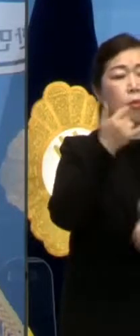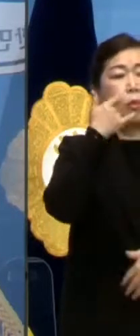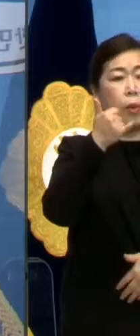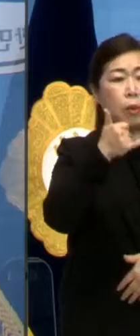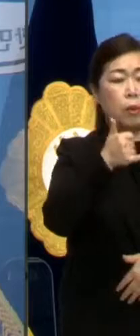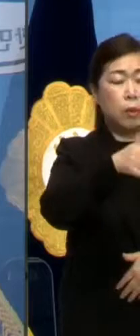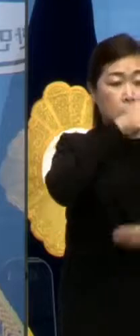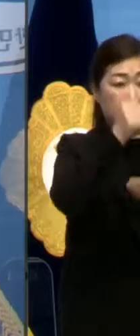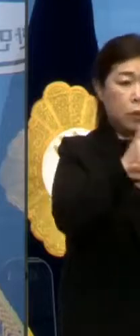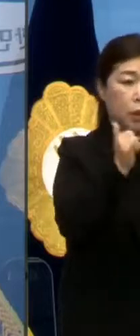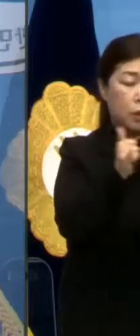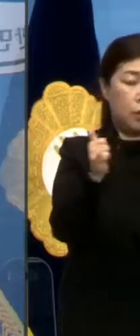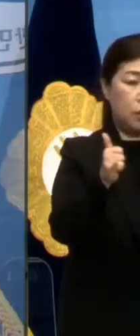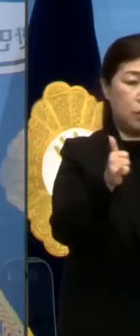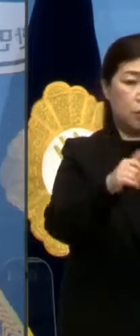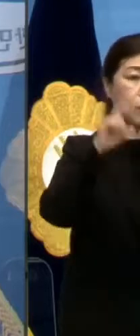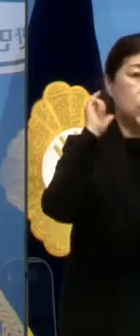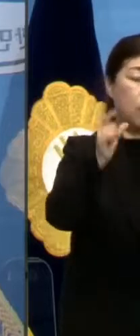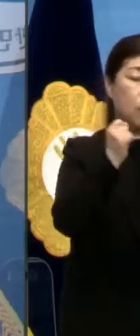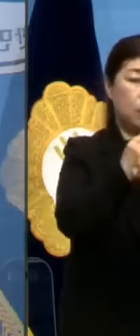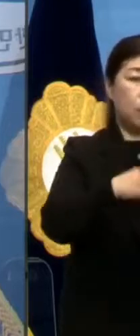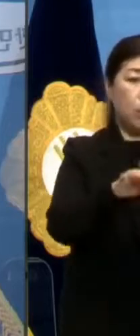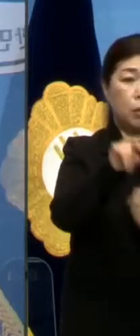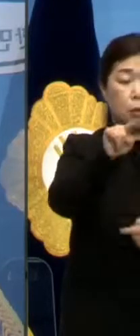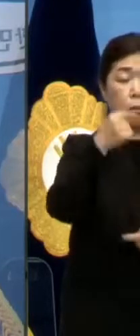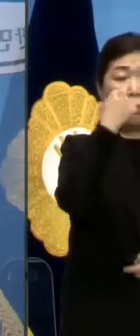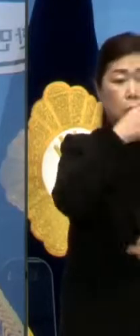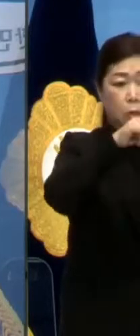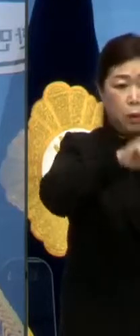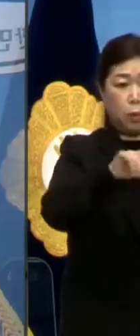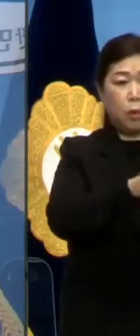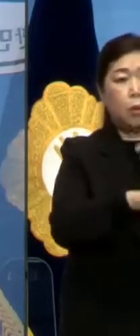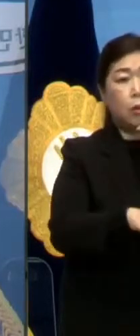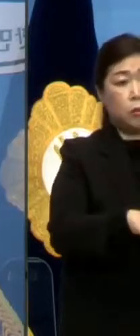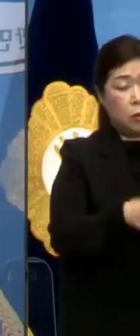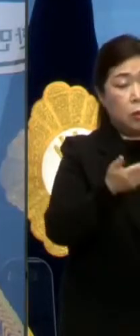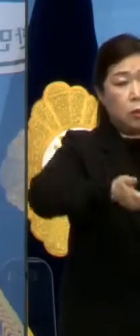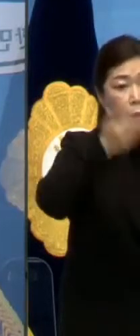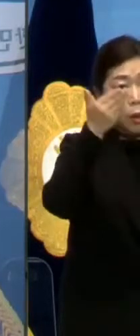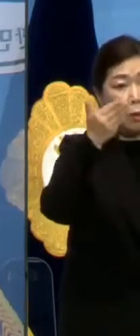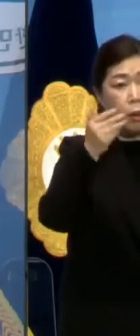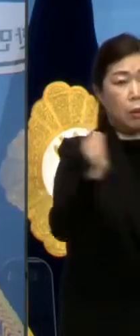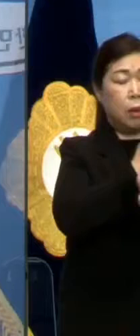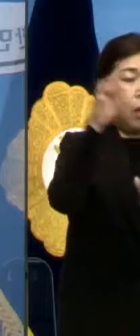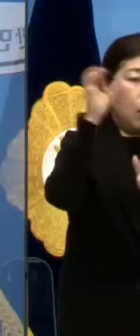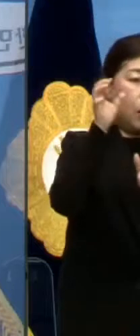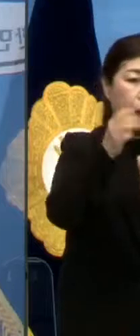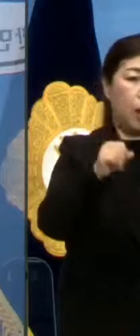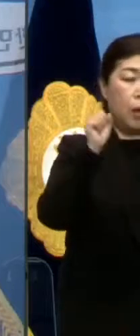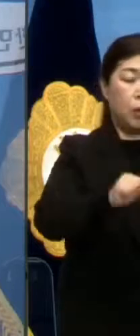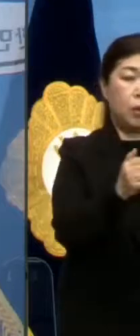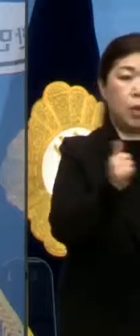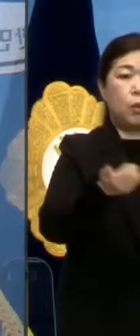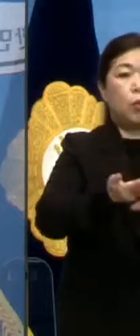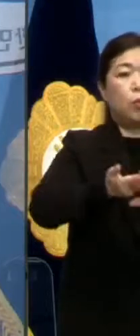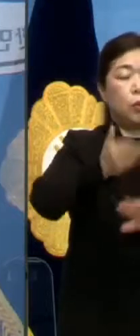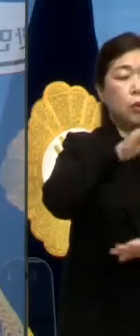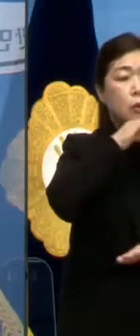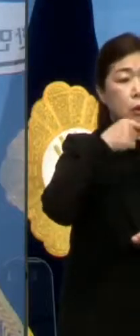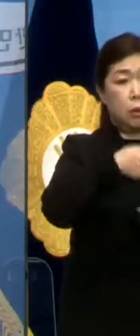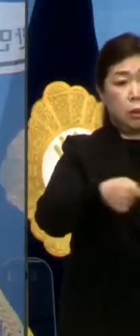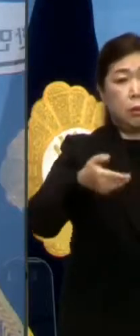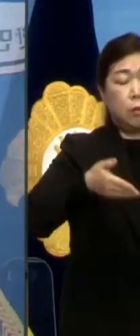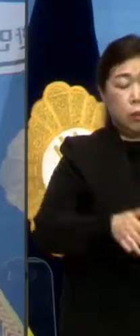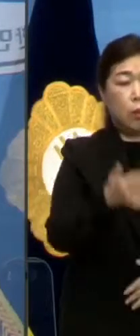범죄자 취급하신다면 그 논리 그대로 60배 이상이나 학대 가해 행위자 비율이 높은 친생